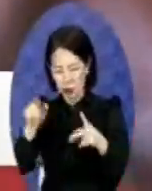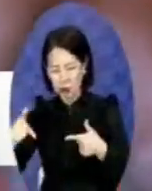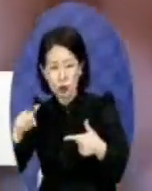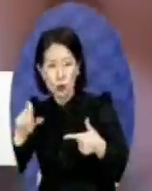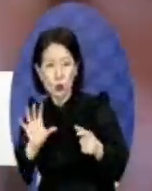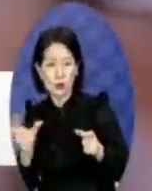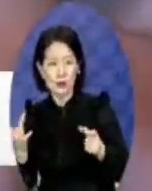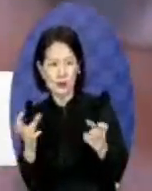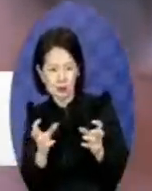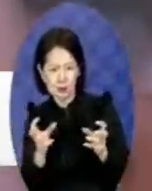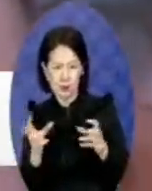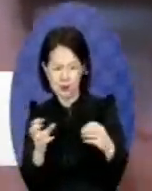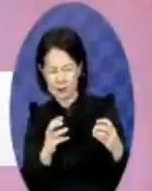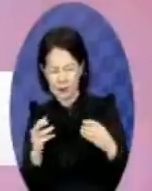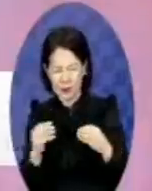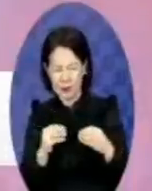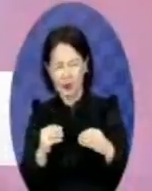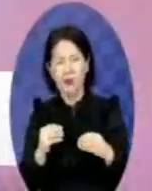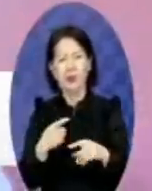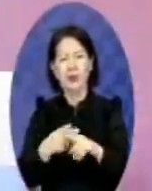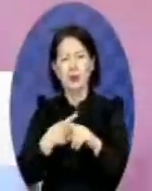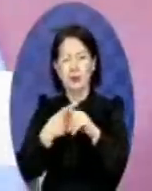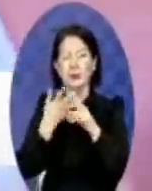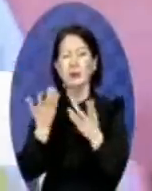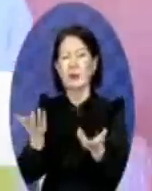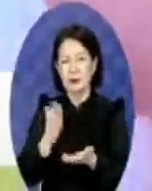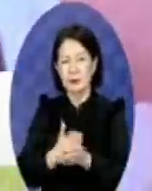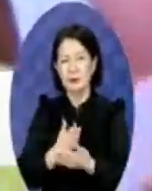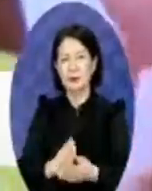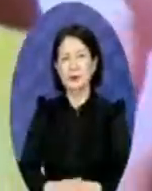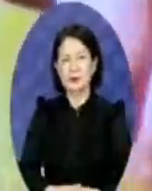нэлээн маргаан сүүлийн үед бол эрчимтэй өрнөж байна.